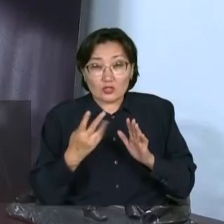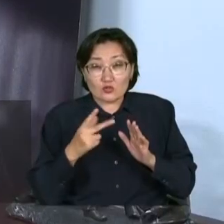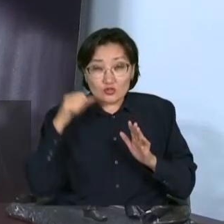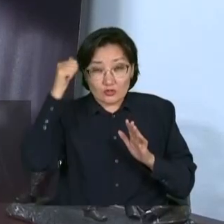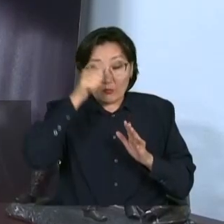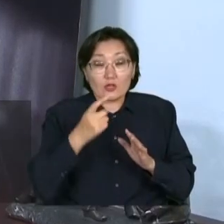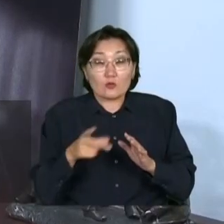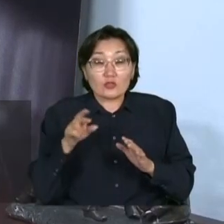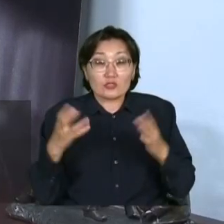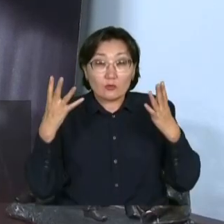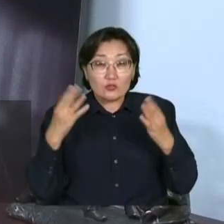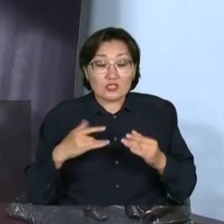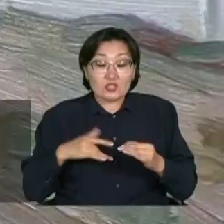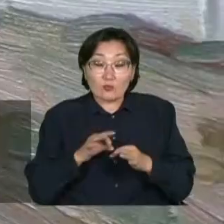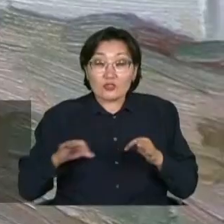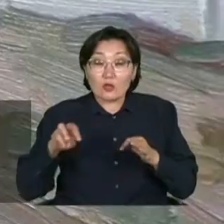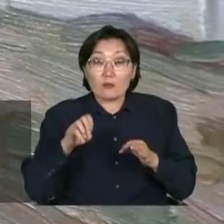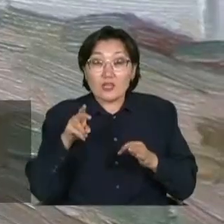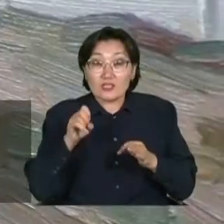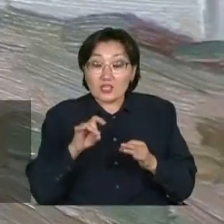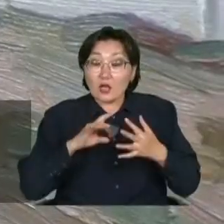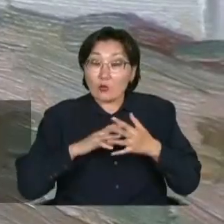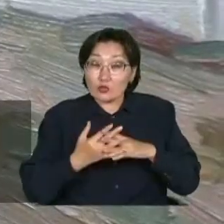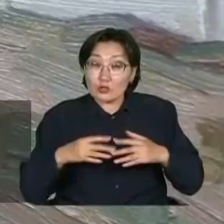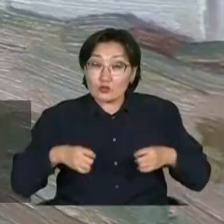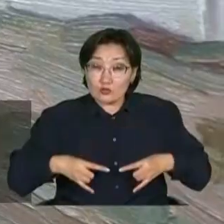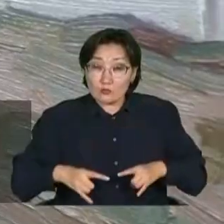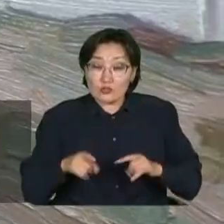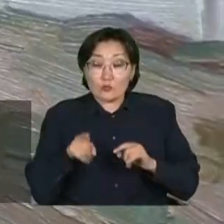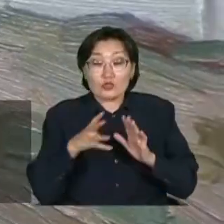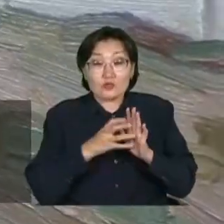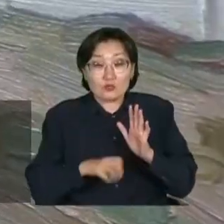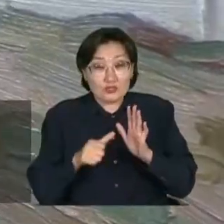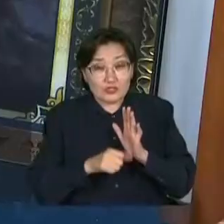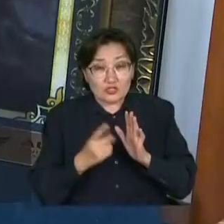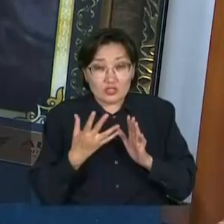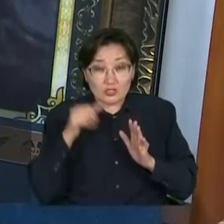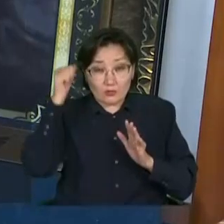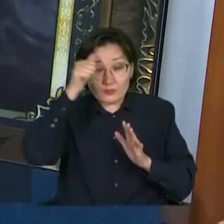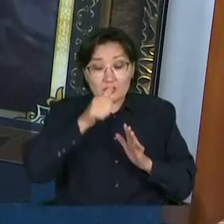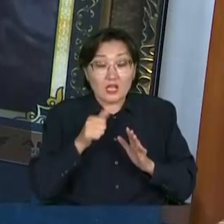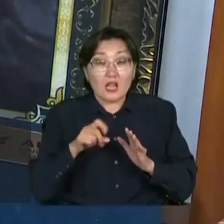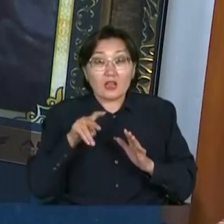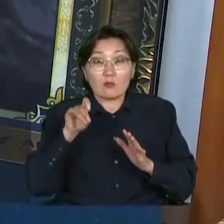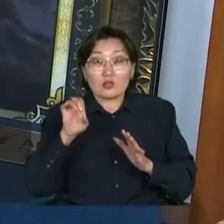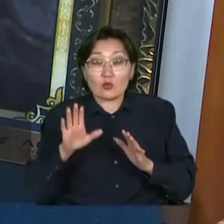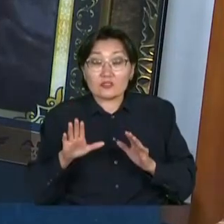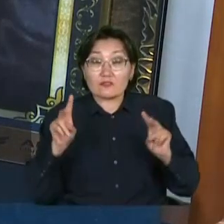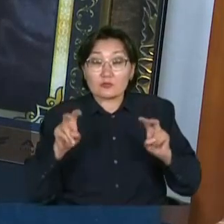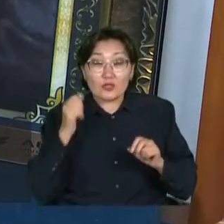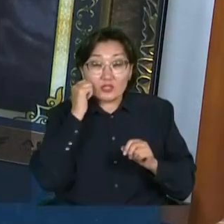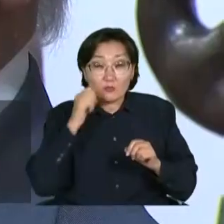жылы 1 қаңтарда Жамбыл облысы Мерк ауылында дүниеге келген. 1965 жылы Ломоносов атындағы